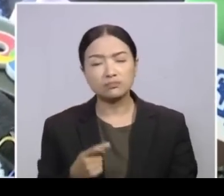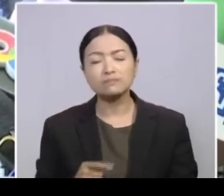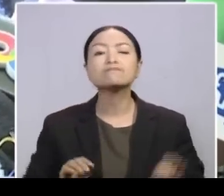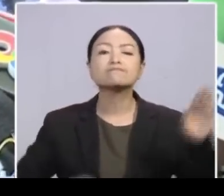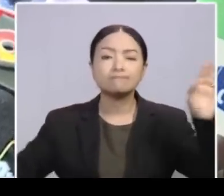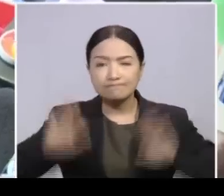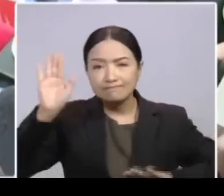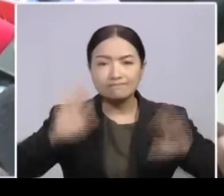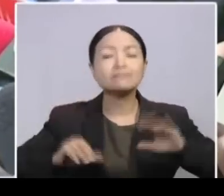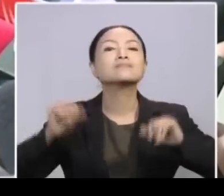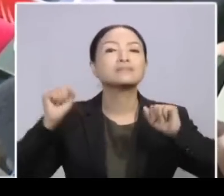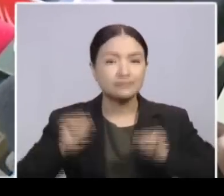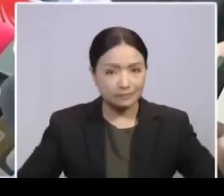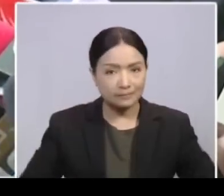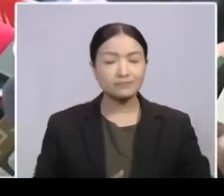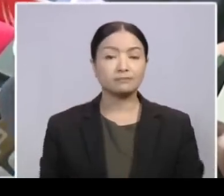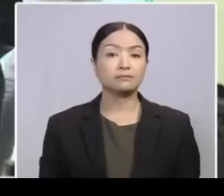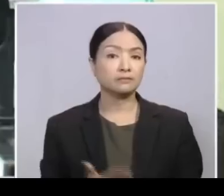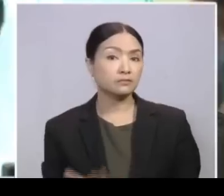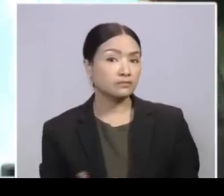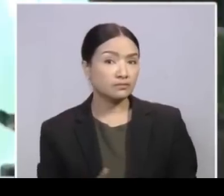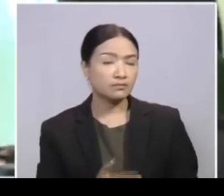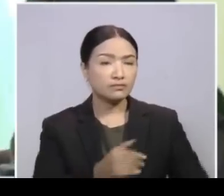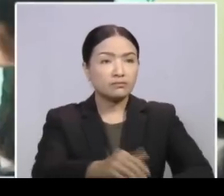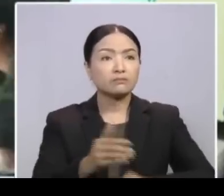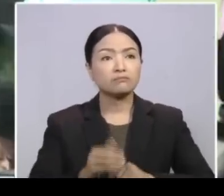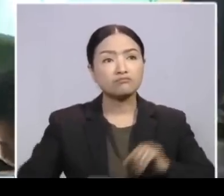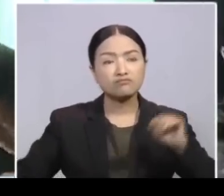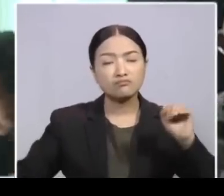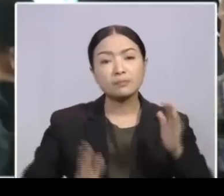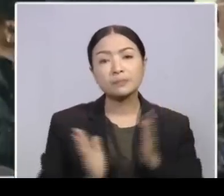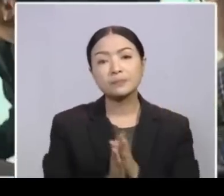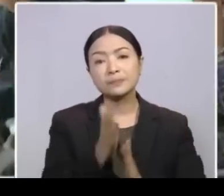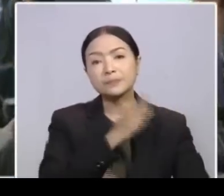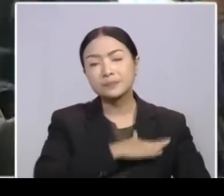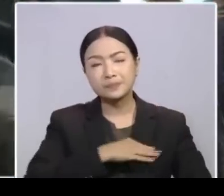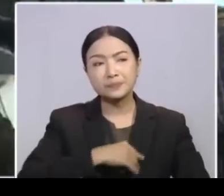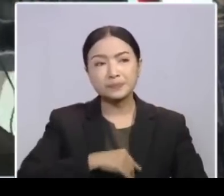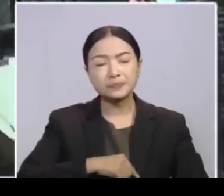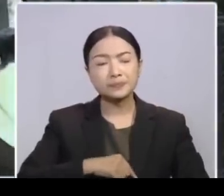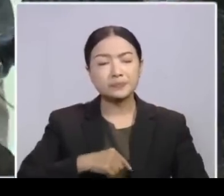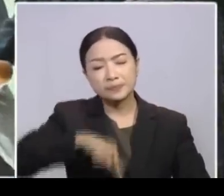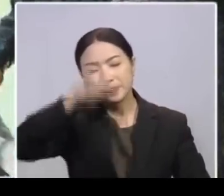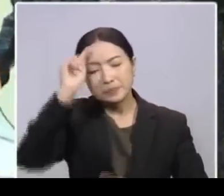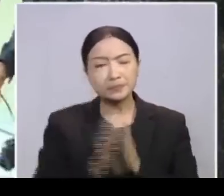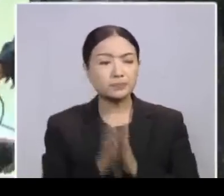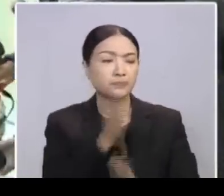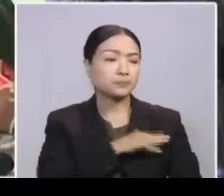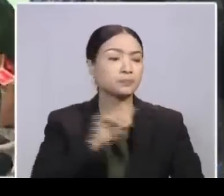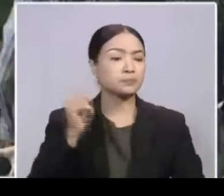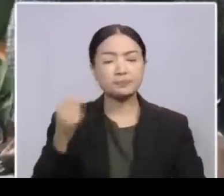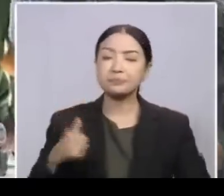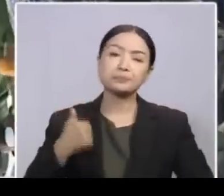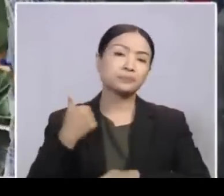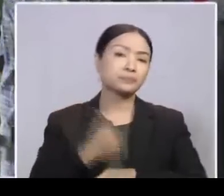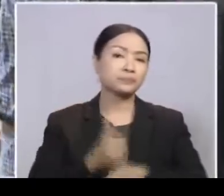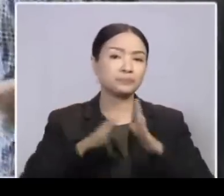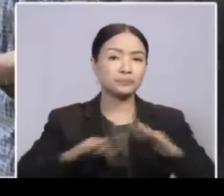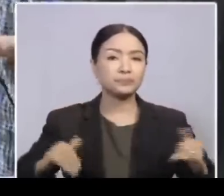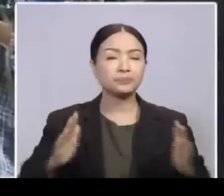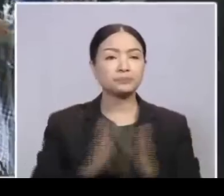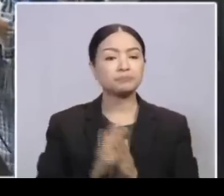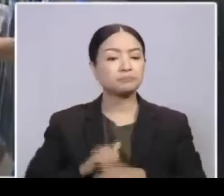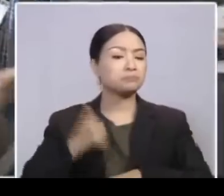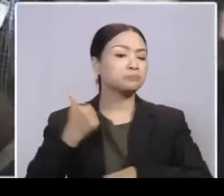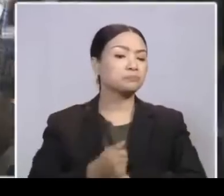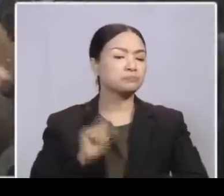เป็นการตัดสินส่วนที่บอกว่าพระบวชใหม่จะมาเป็นเจ้าอาวาสก็ไม่ค่อยถูกต้องเท่าไหร่เป็นคำพังเพยให้ส